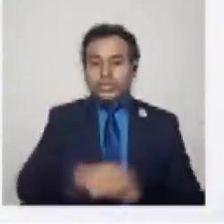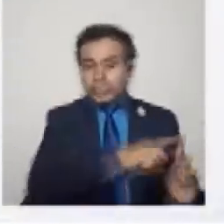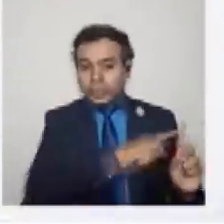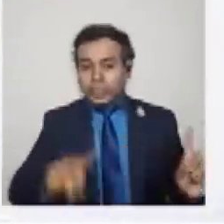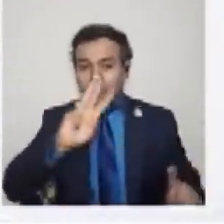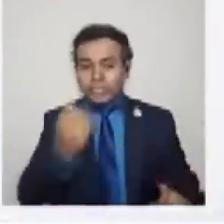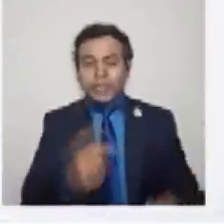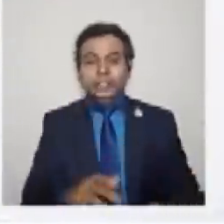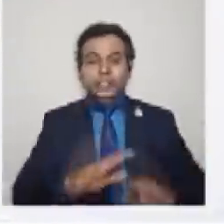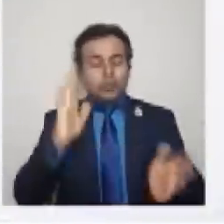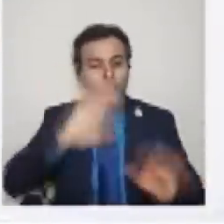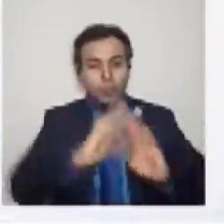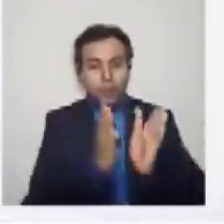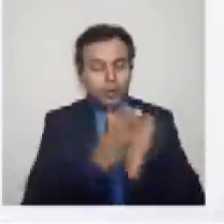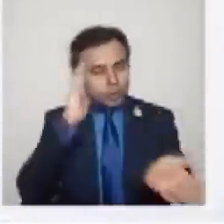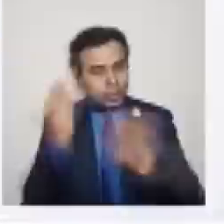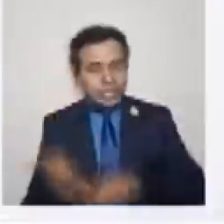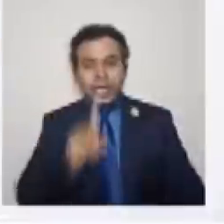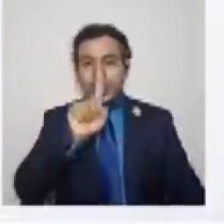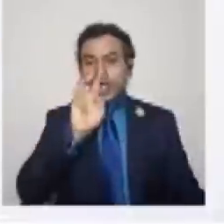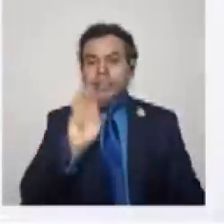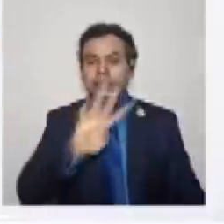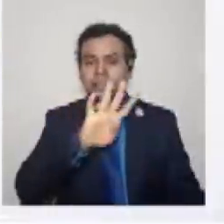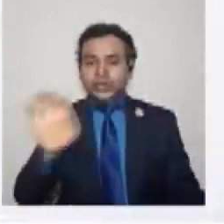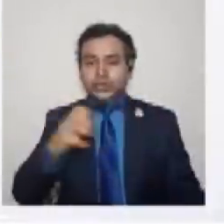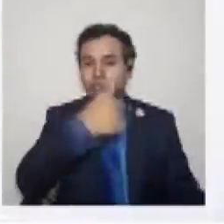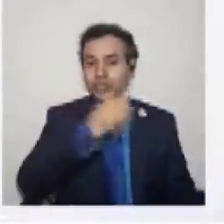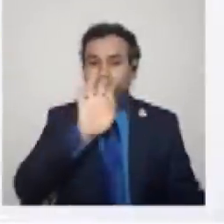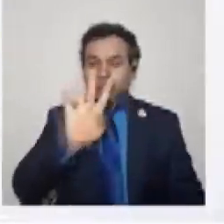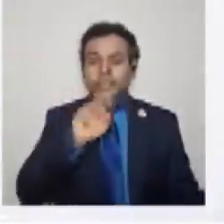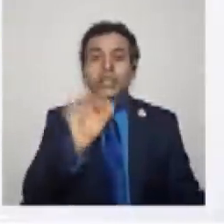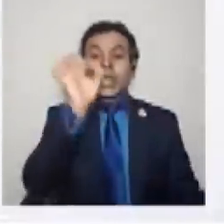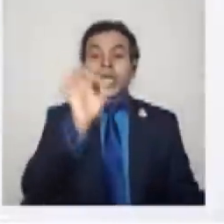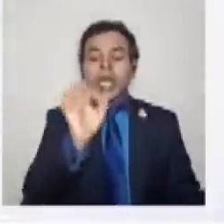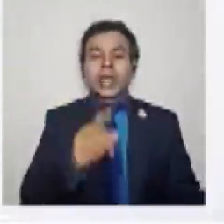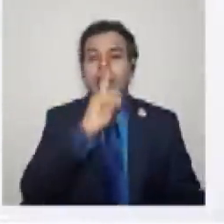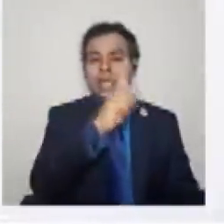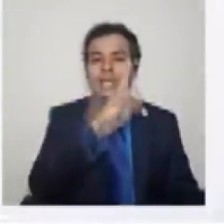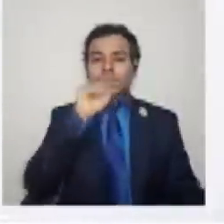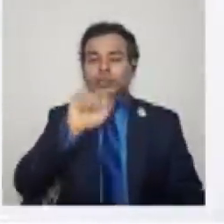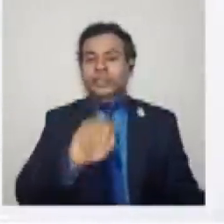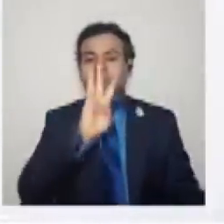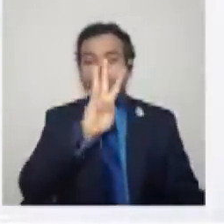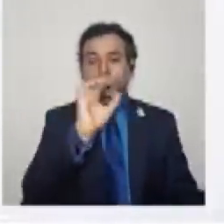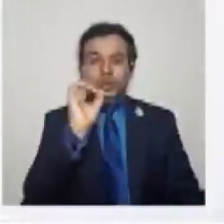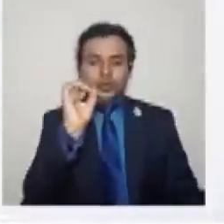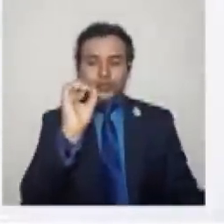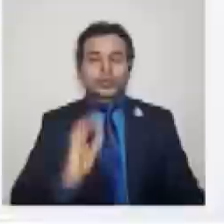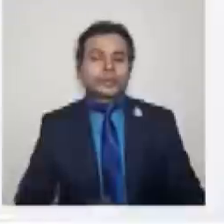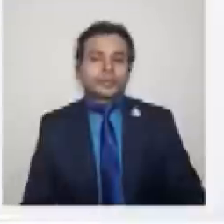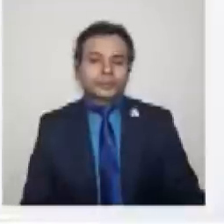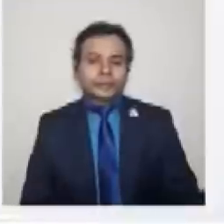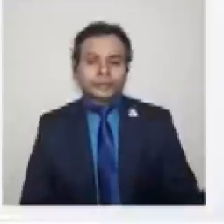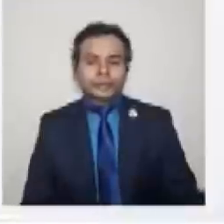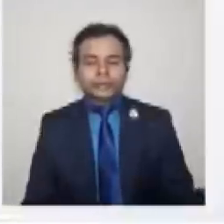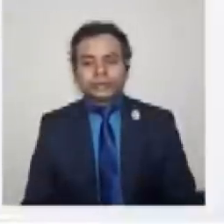গত 24 ঘন্টায় মৃত্যুবরণ করেছেন 39 জন, এ পর্যন্ত মৃত্যুবরণ করেছেন 1,464 জন। শনাক্ত